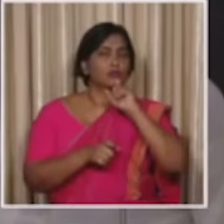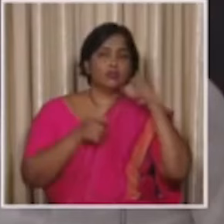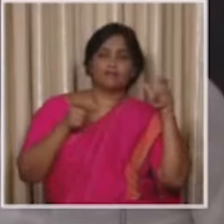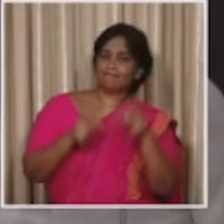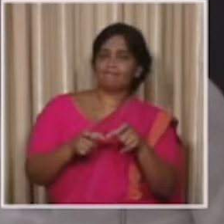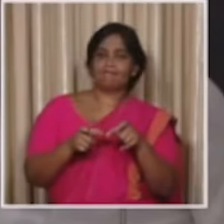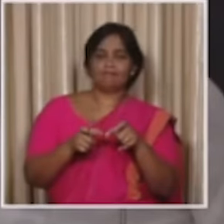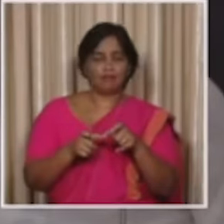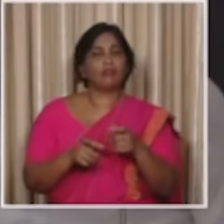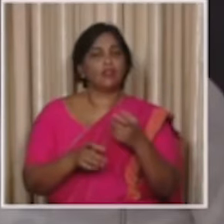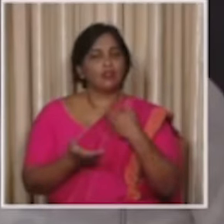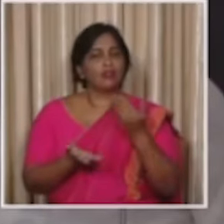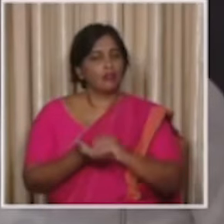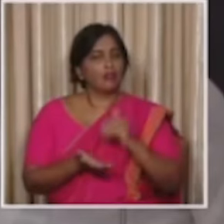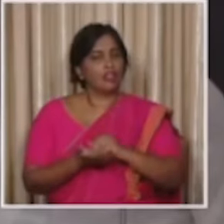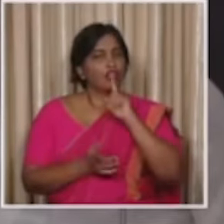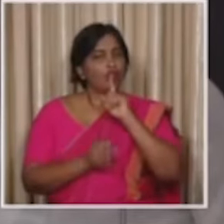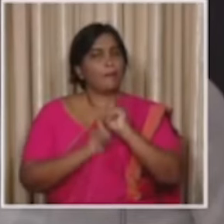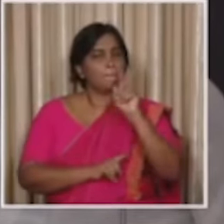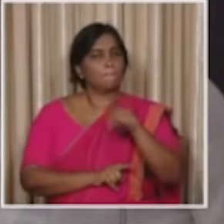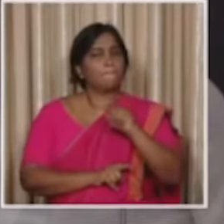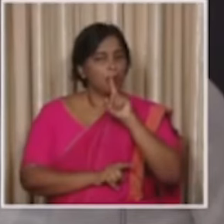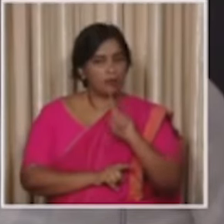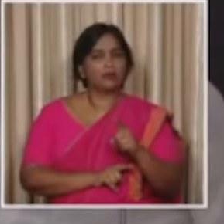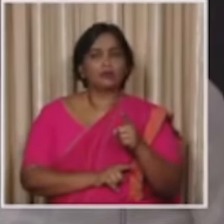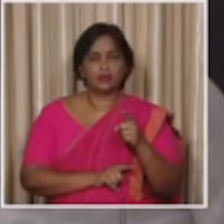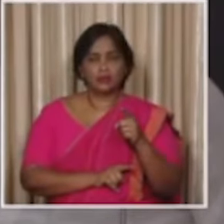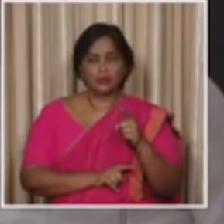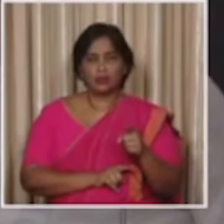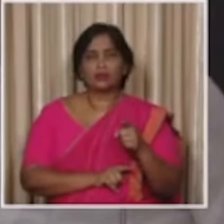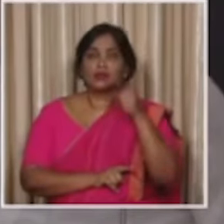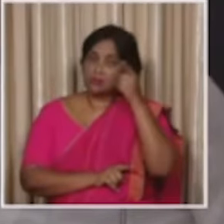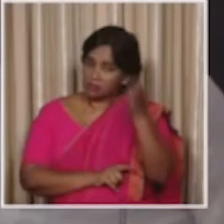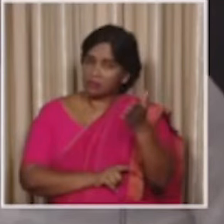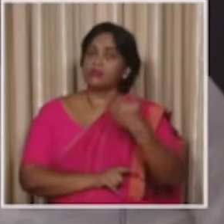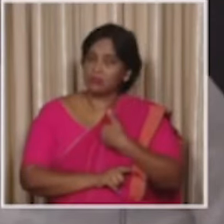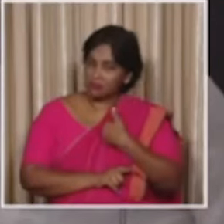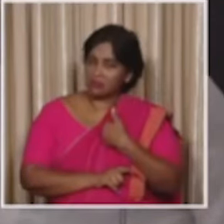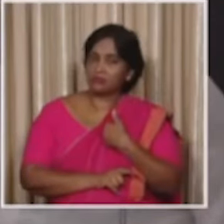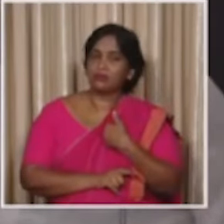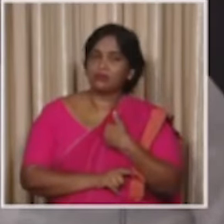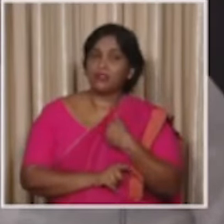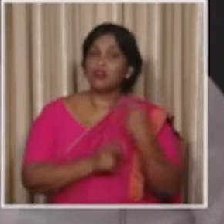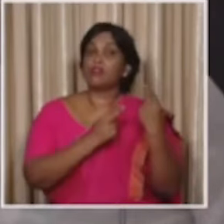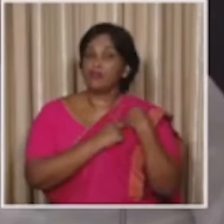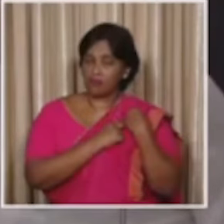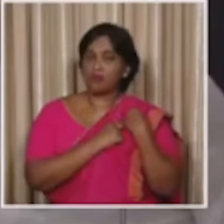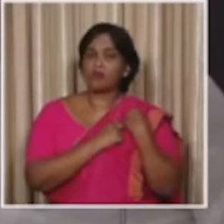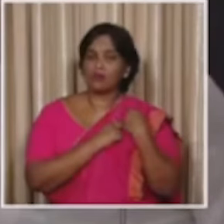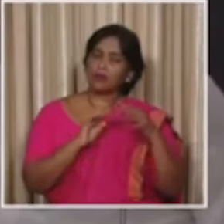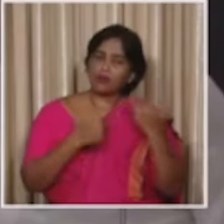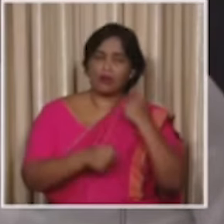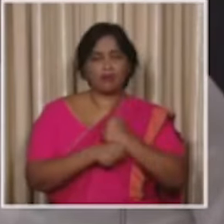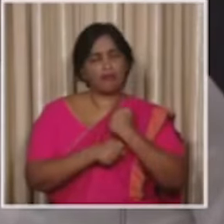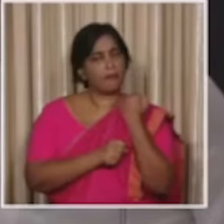තුල මං කී වතාවක් කිව්වද මේ පාර්ලිමේන්තුවේ ඒ නිසා ඔබතුමන්ලටයි අපිටයි මේකේ වගකීමක් තියෙන කවුරු ආණ්ඩු